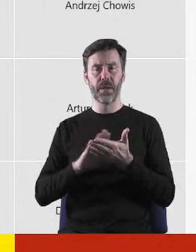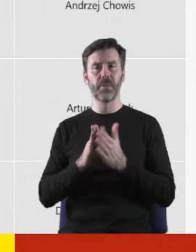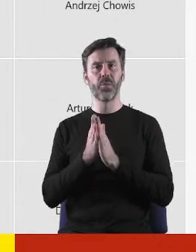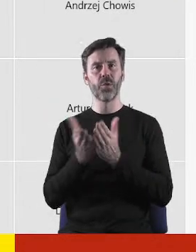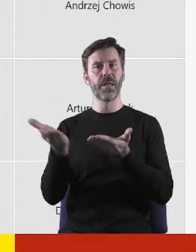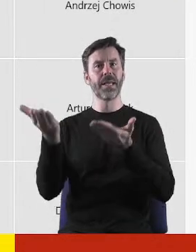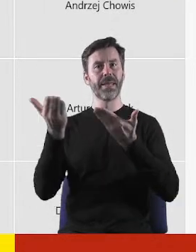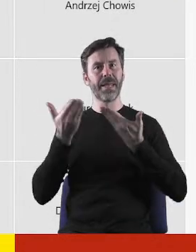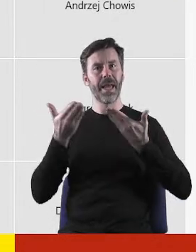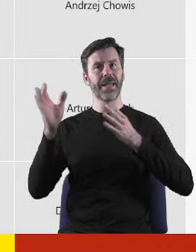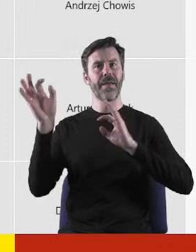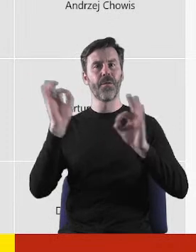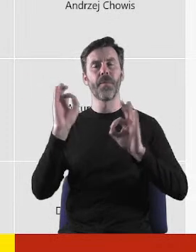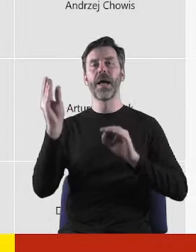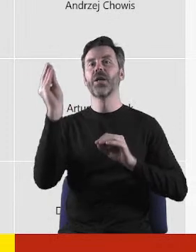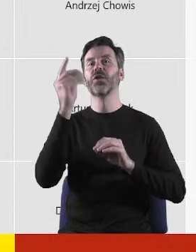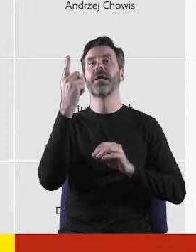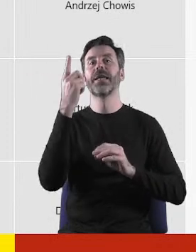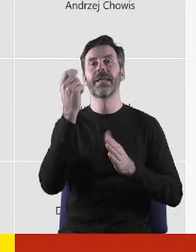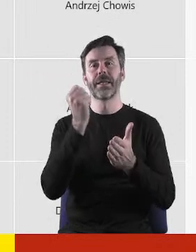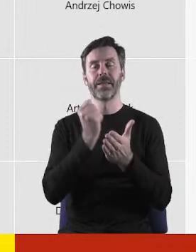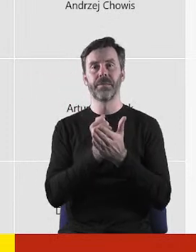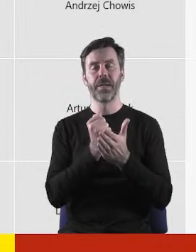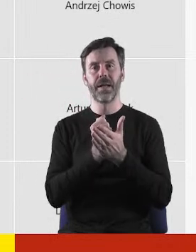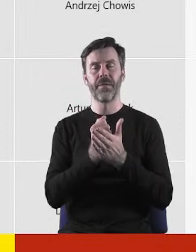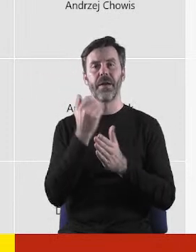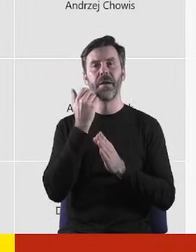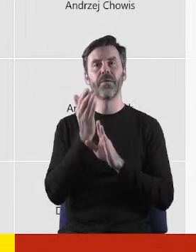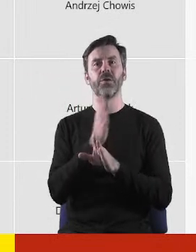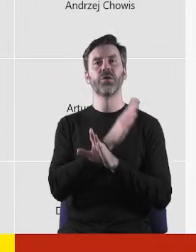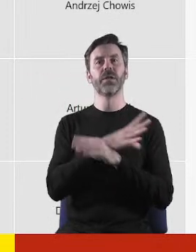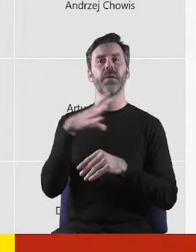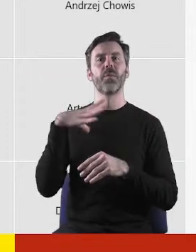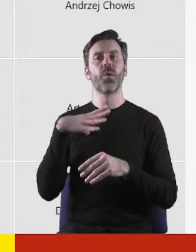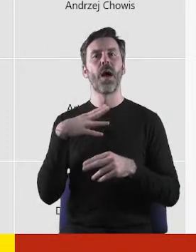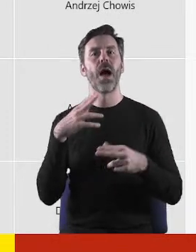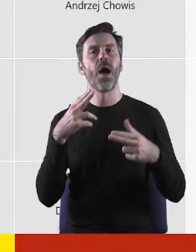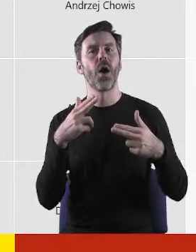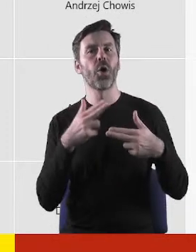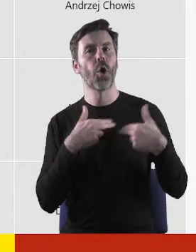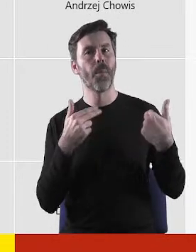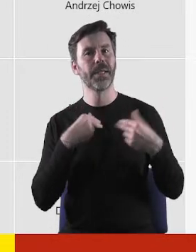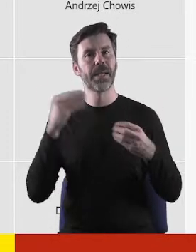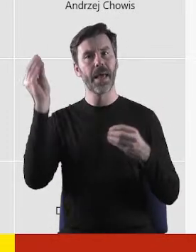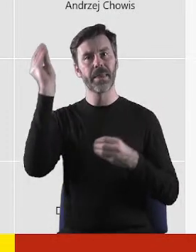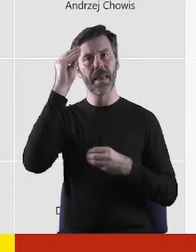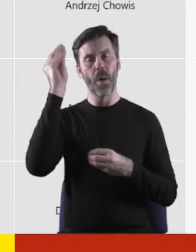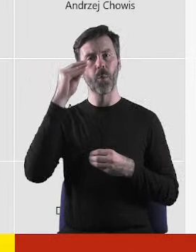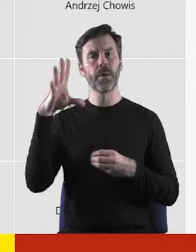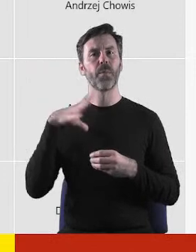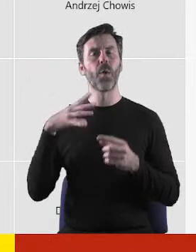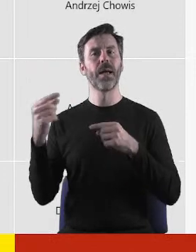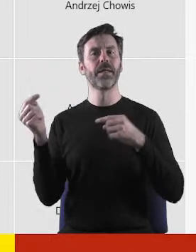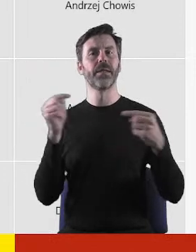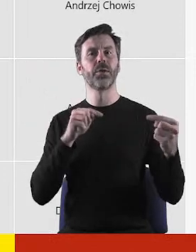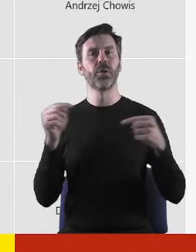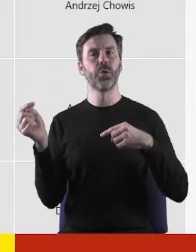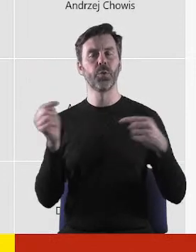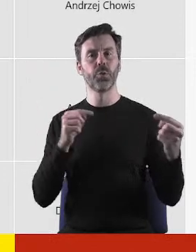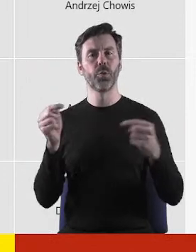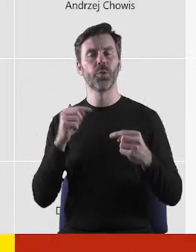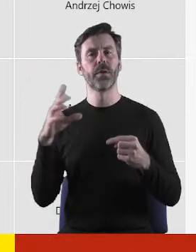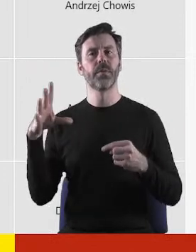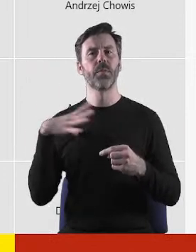o wyjaśnienie. I jeszcze jedno, myśmy podczas posiedzenia Komisji Nauki dyskutowali nad tym, że zostały